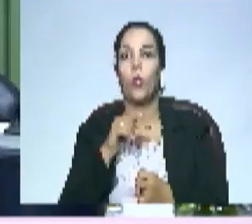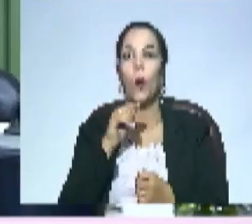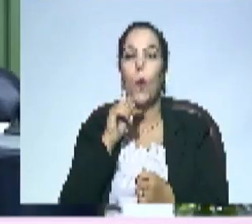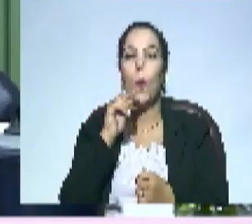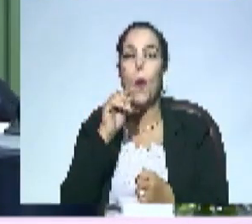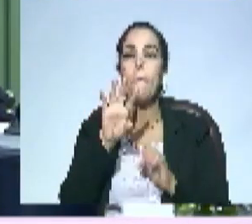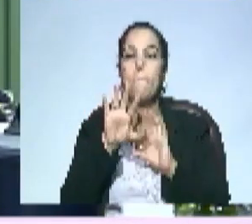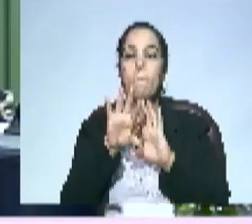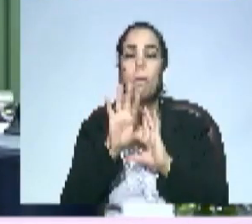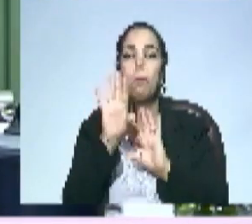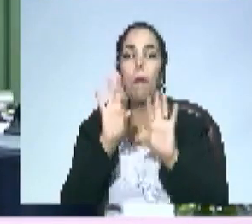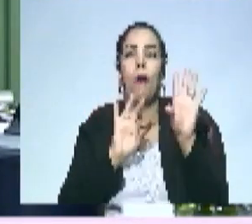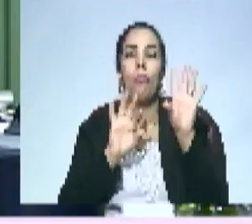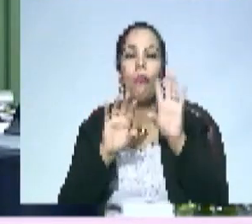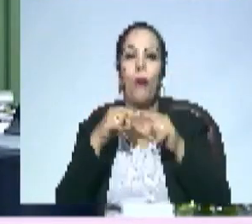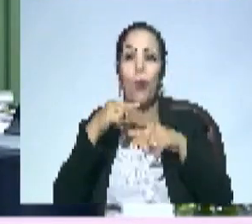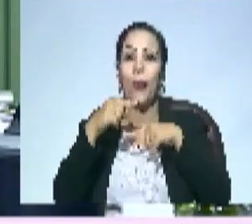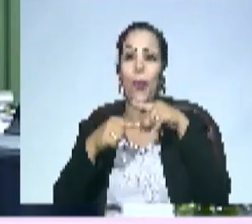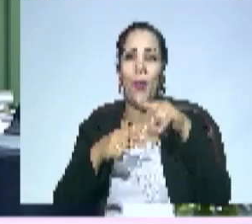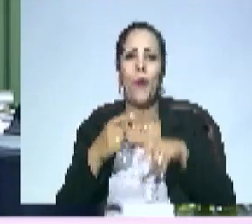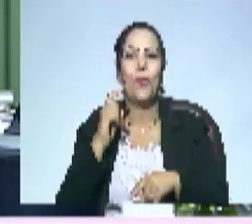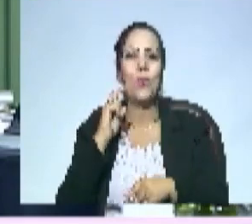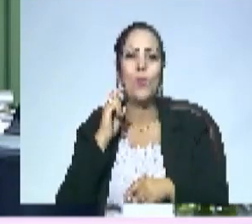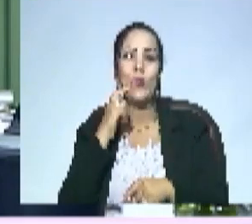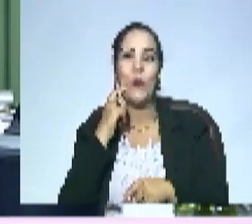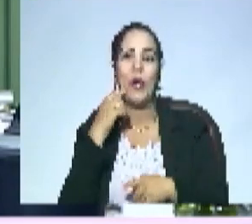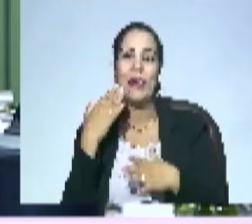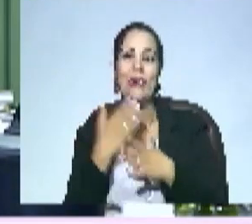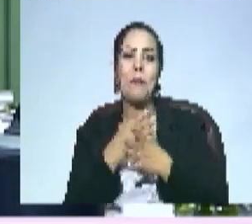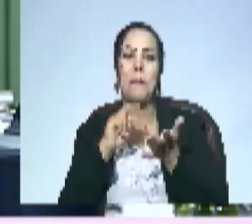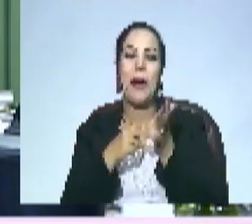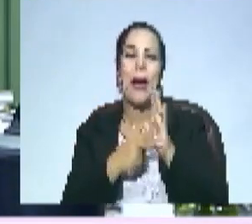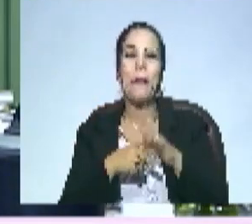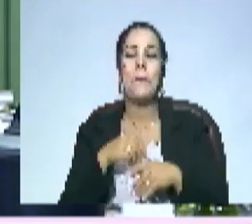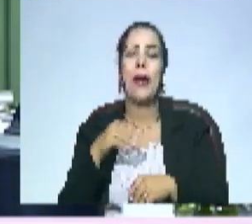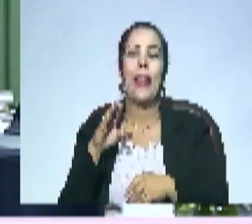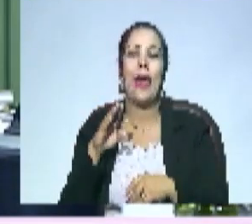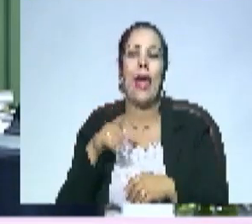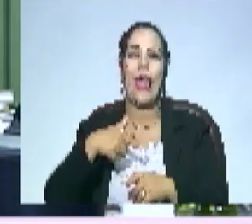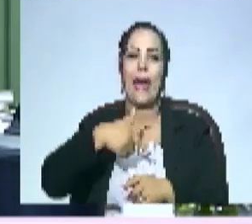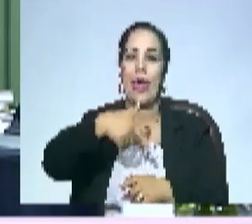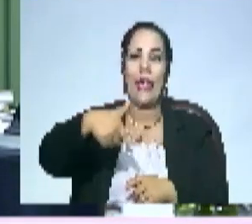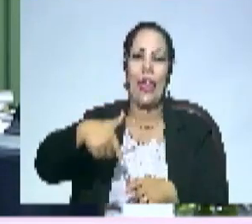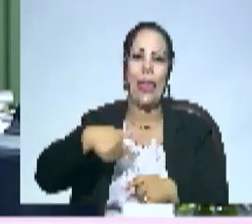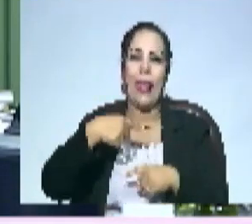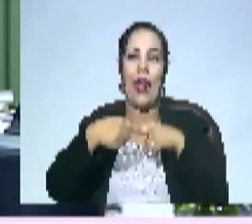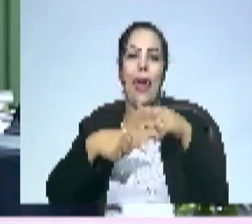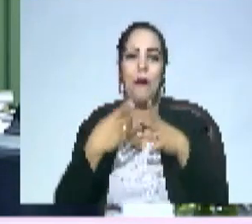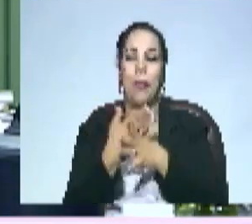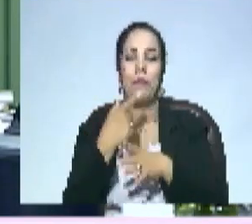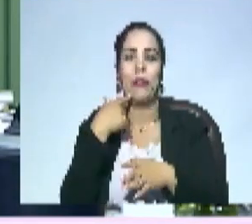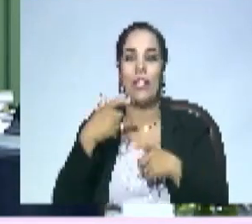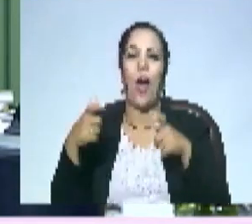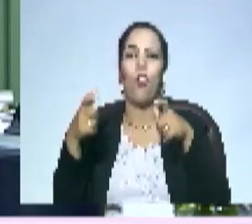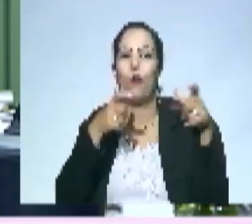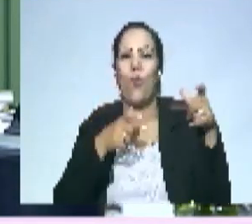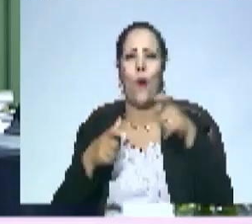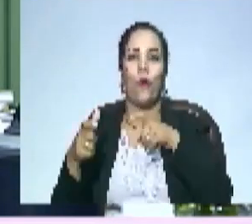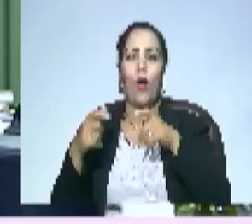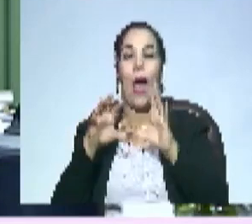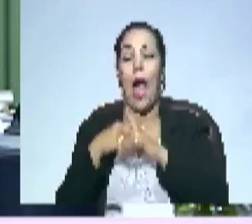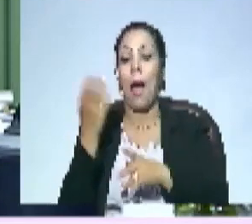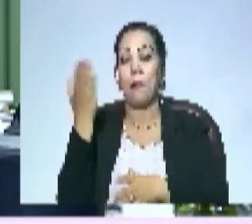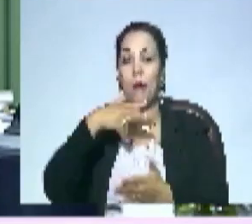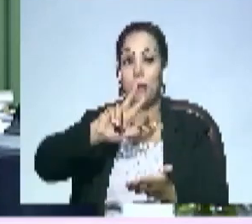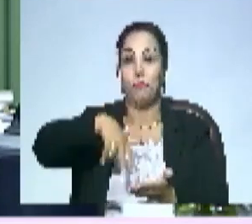الكنالوني الحارق الحلو ده مخصوص عشان تعمل الكريمه مش كده عشان احنا احنا عشان احنا عملنا الكريمه ضربناها